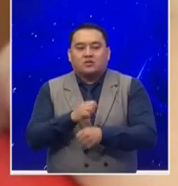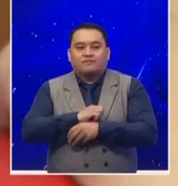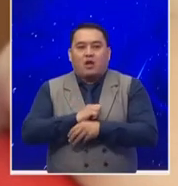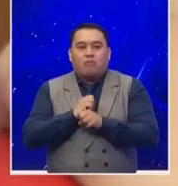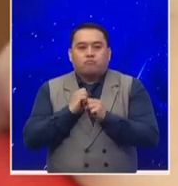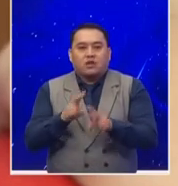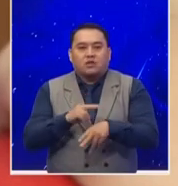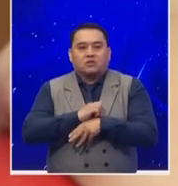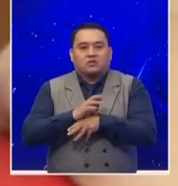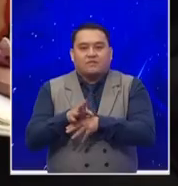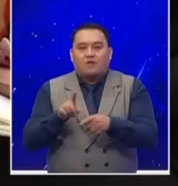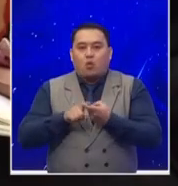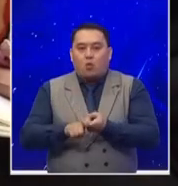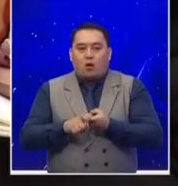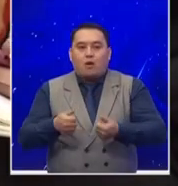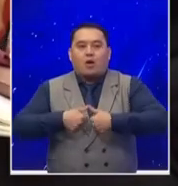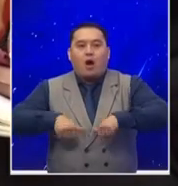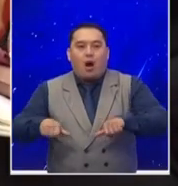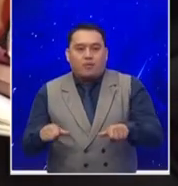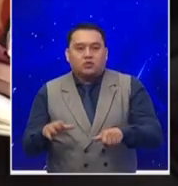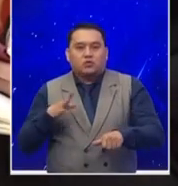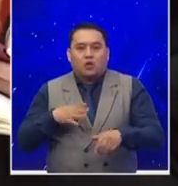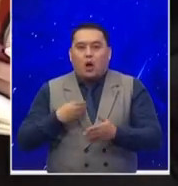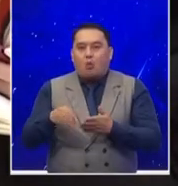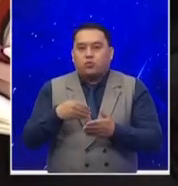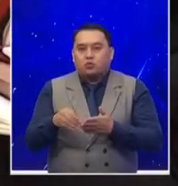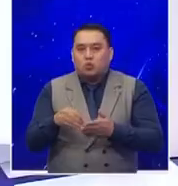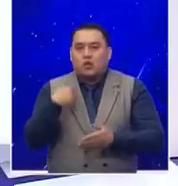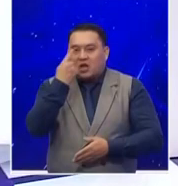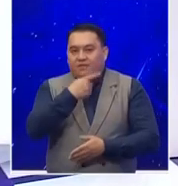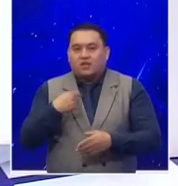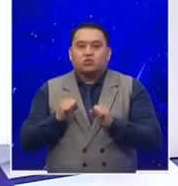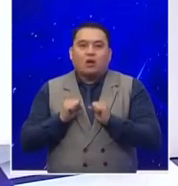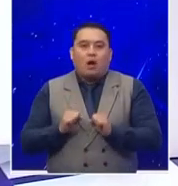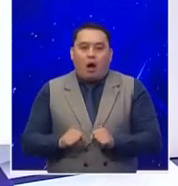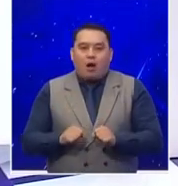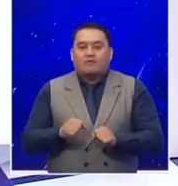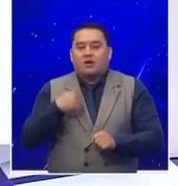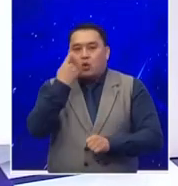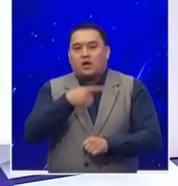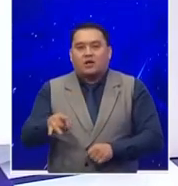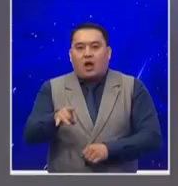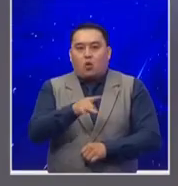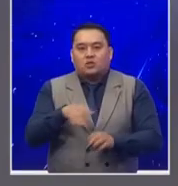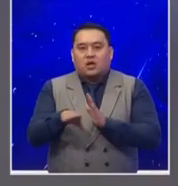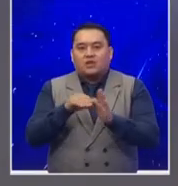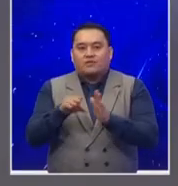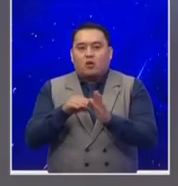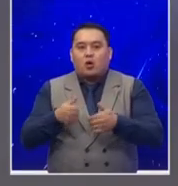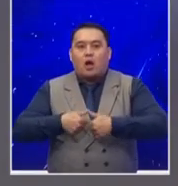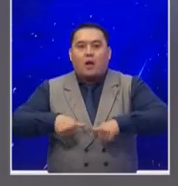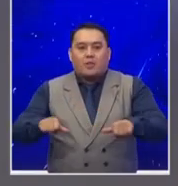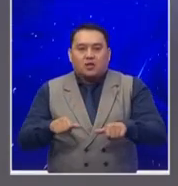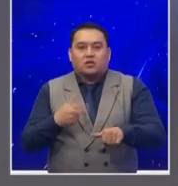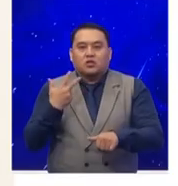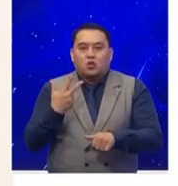распространения опасного недуга областной избирательной комиссии закуплены средства индивидуальной защиты для членов региональных избирательных комиссий.